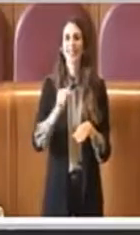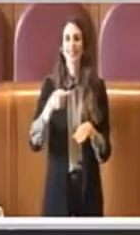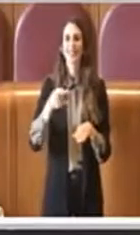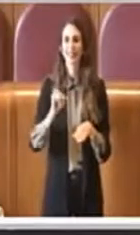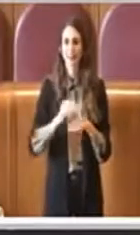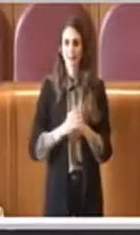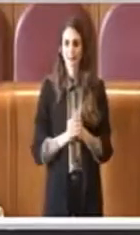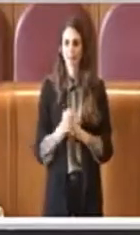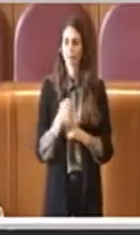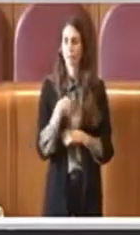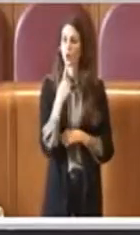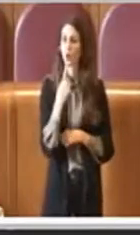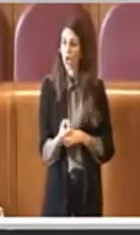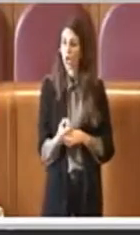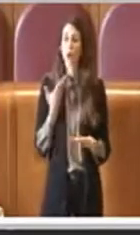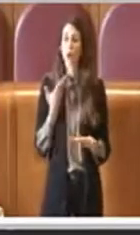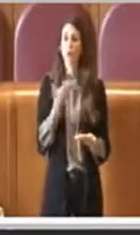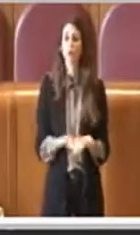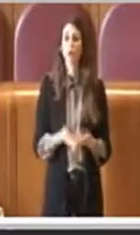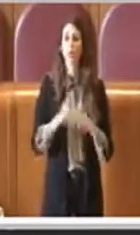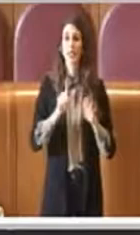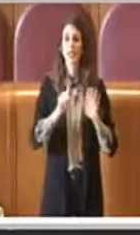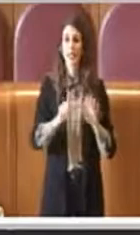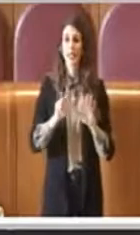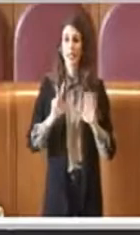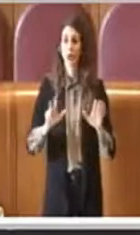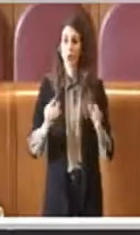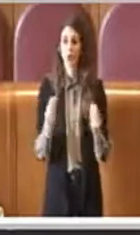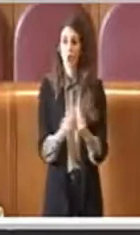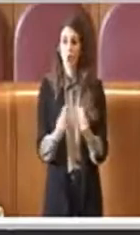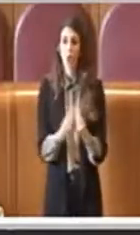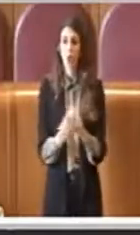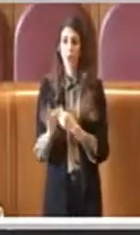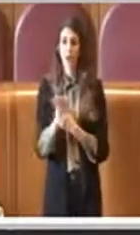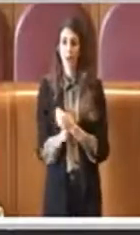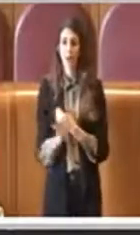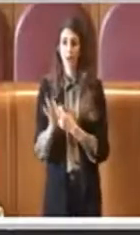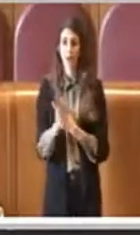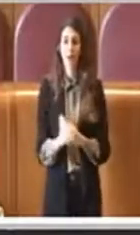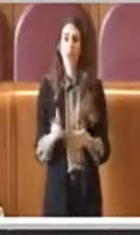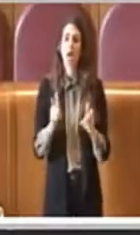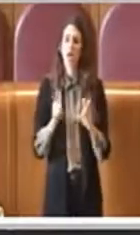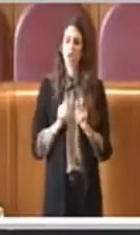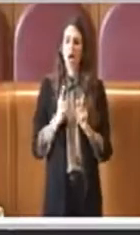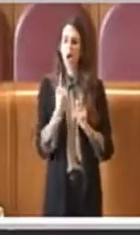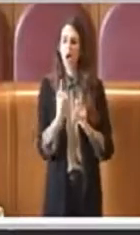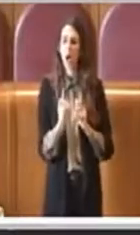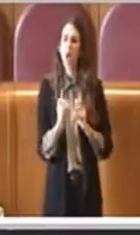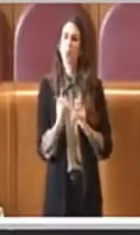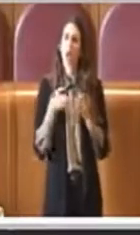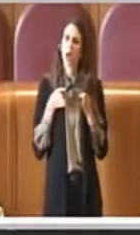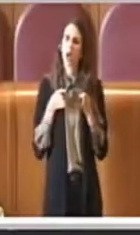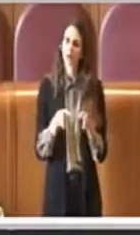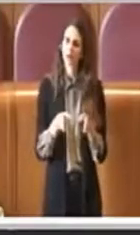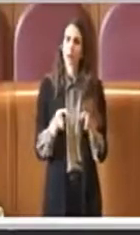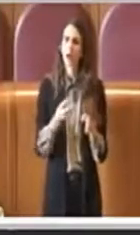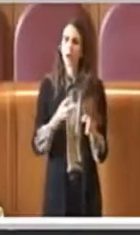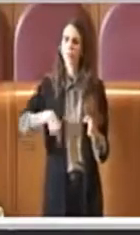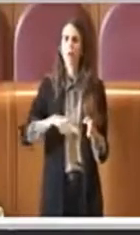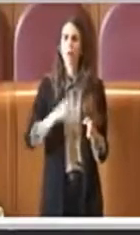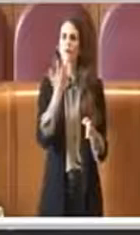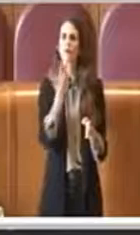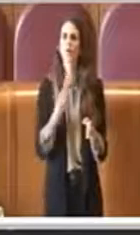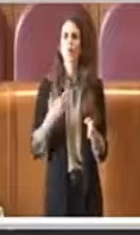la mozione 78 del collega Fassina ha dato un certo indirizzo, lo abbiamo voluto